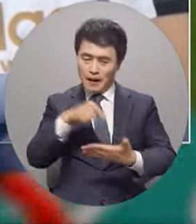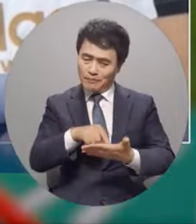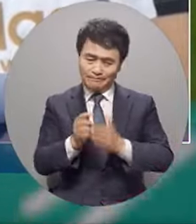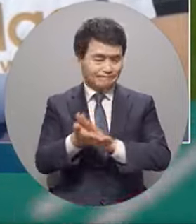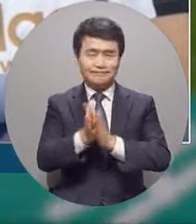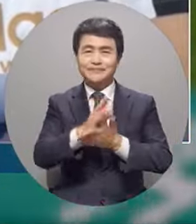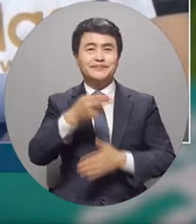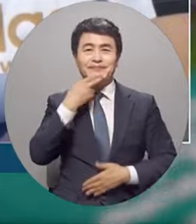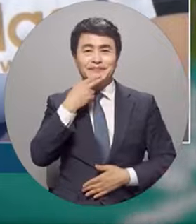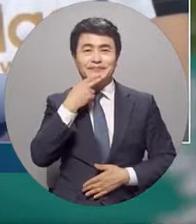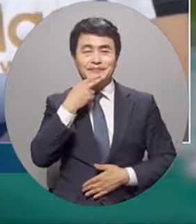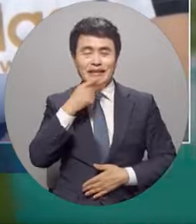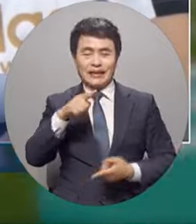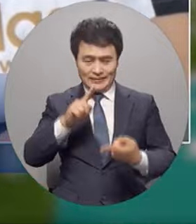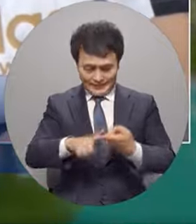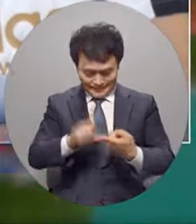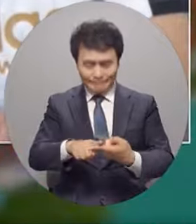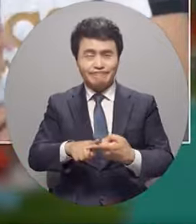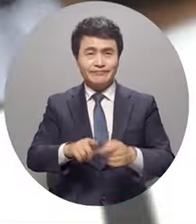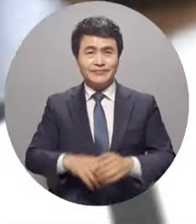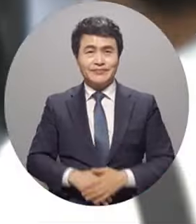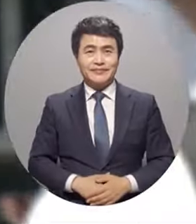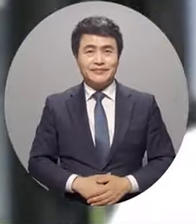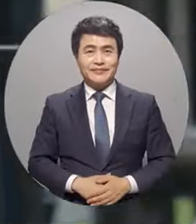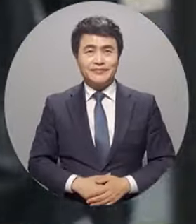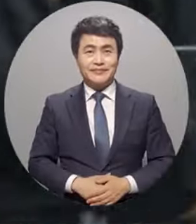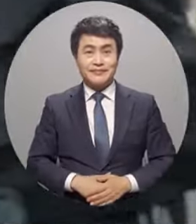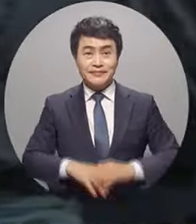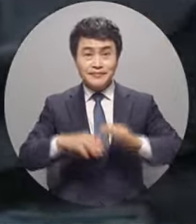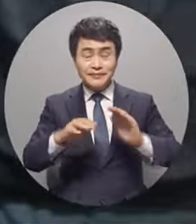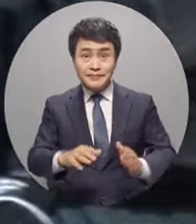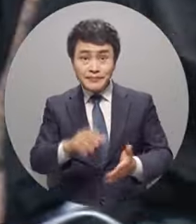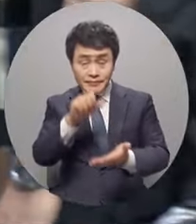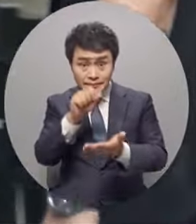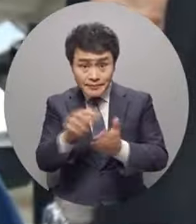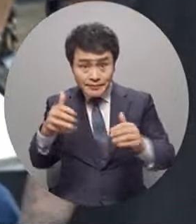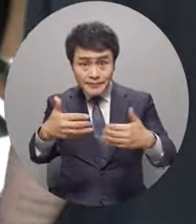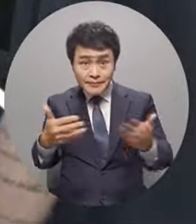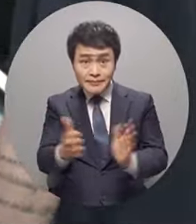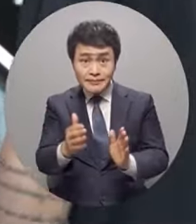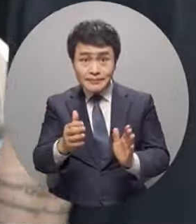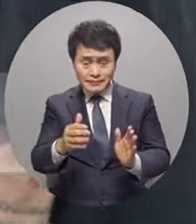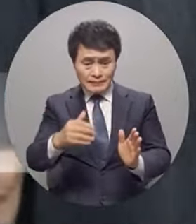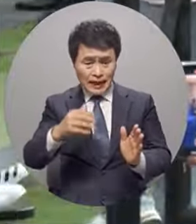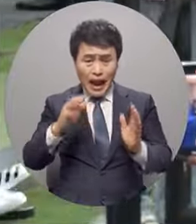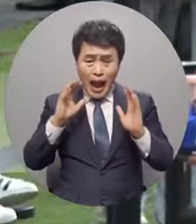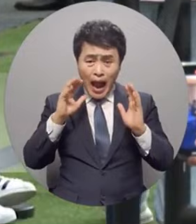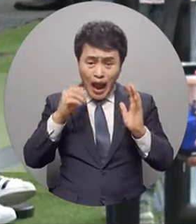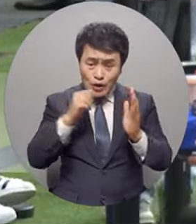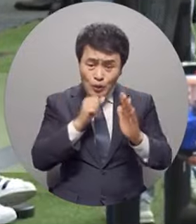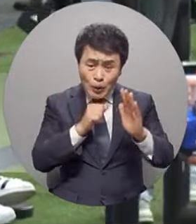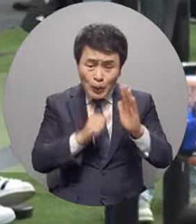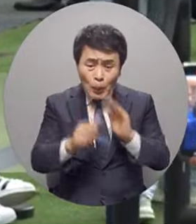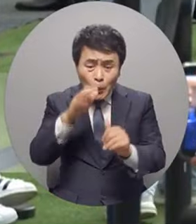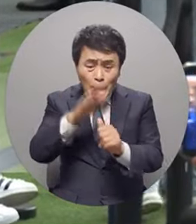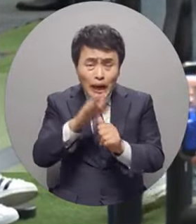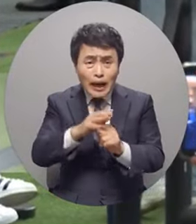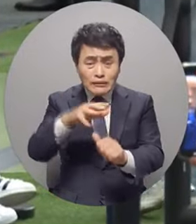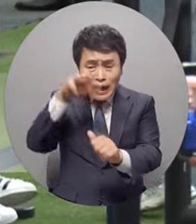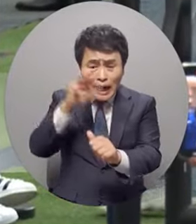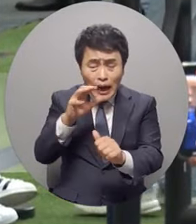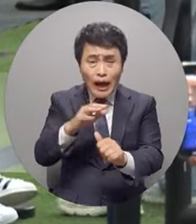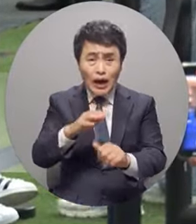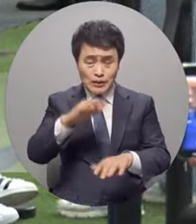단단하게 굳어가고 있는 것 같습니다. 한편 축구클럽에서의 아동학대 혐의로 검찰 조사를 받은